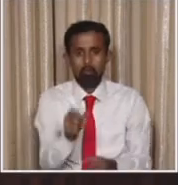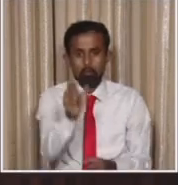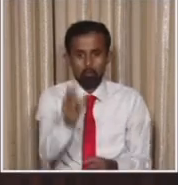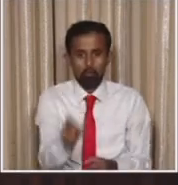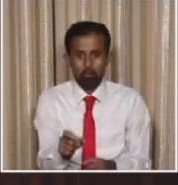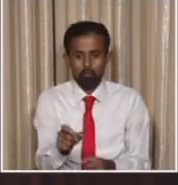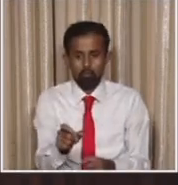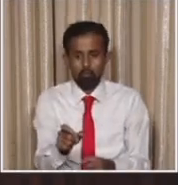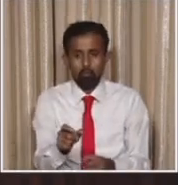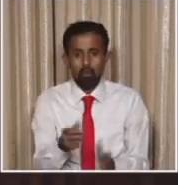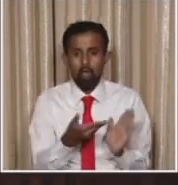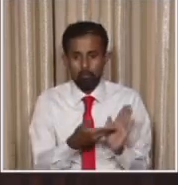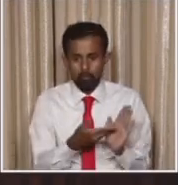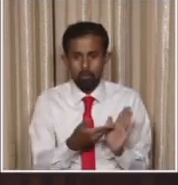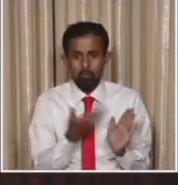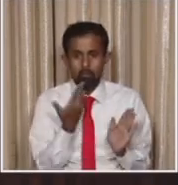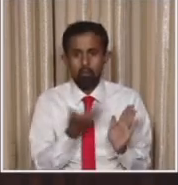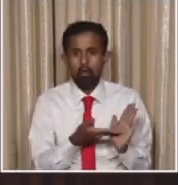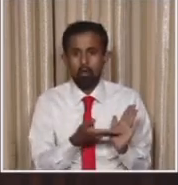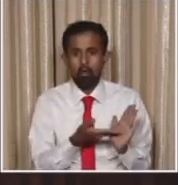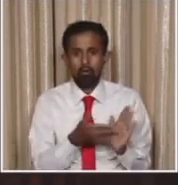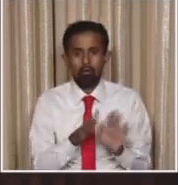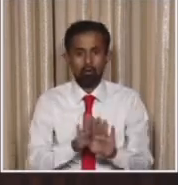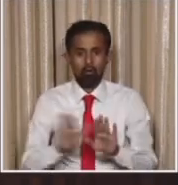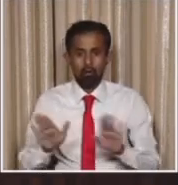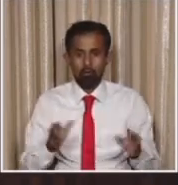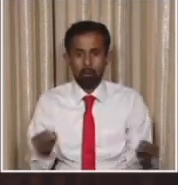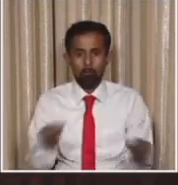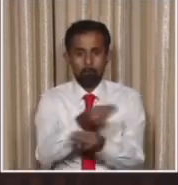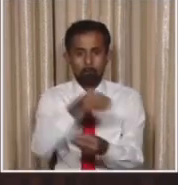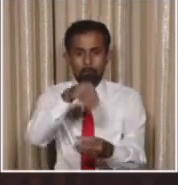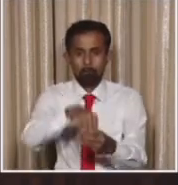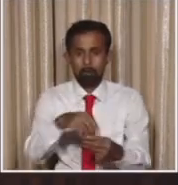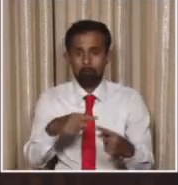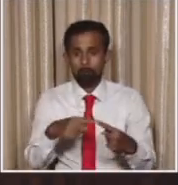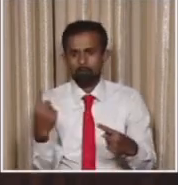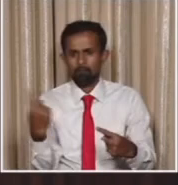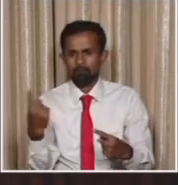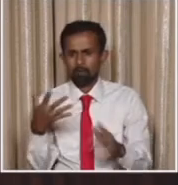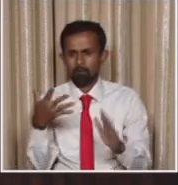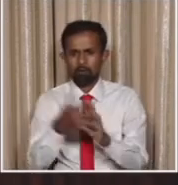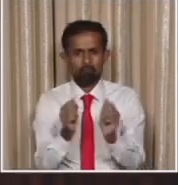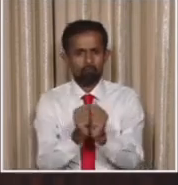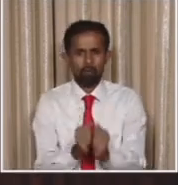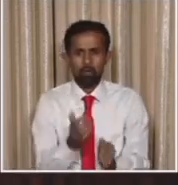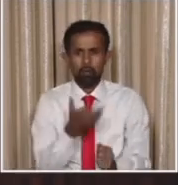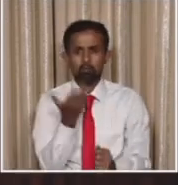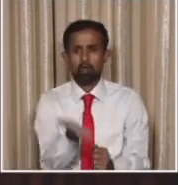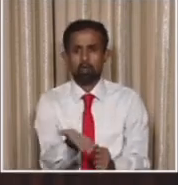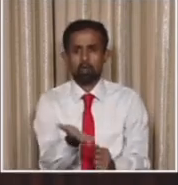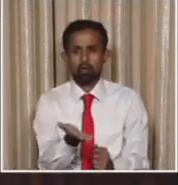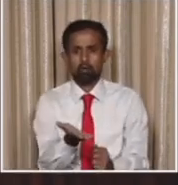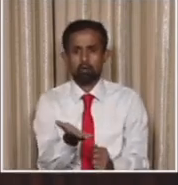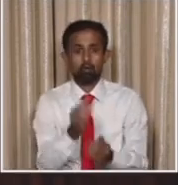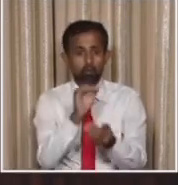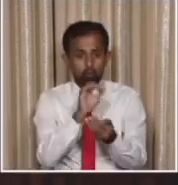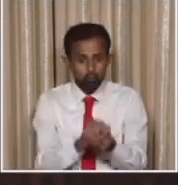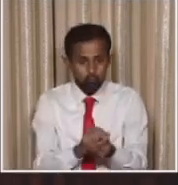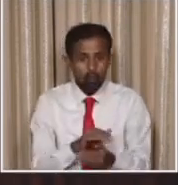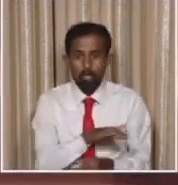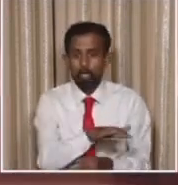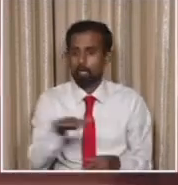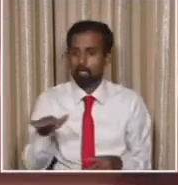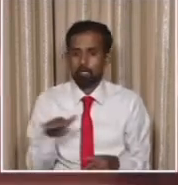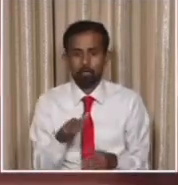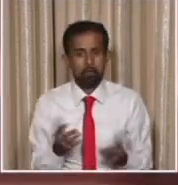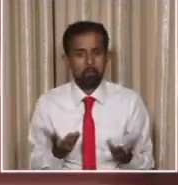ඉඩ තියලා තියෙනකොට මේක ඇතුලේ ඒ කලමනාකරණ ගිවිසුම ඇතුලේ වෙනත් දේවල් කරන්න පුළුවන් වෙනවා. ඒකයි මම කියන්නේ. මේමයි සංරක්ෂිත කලාවල